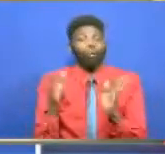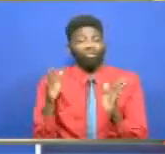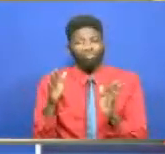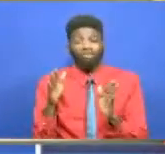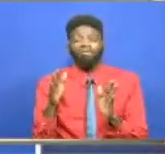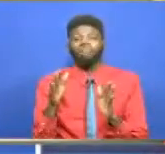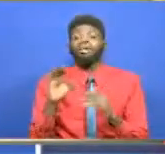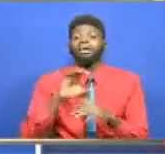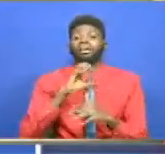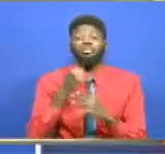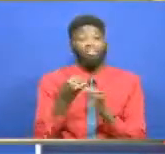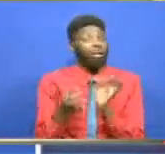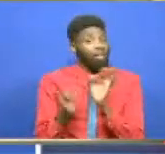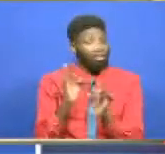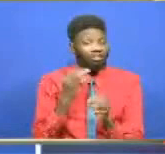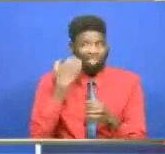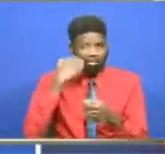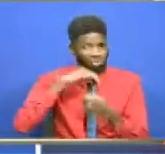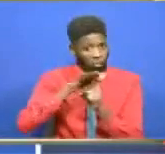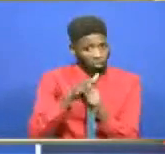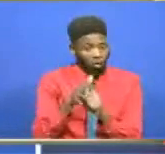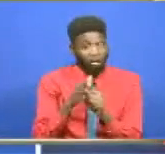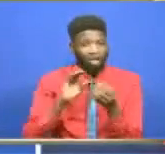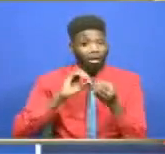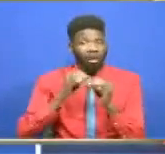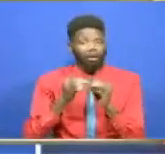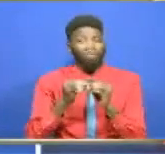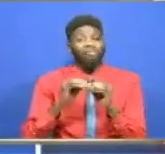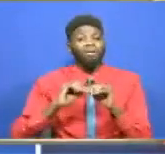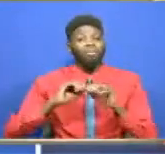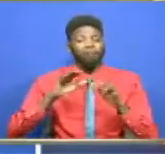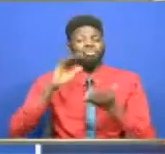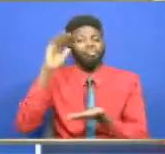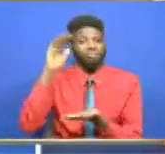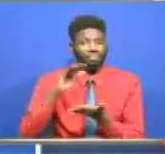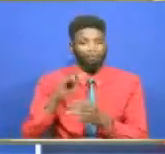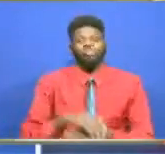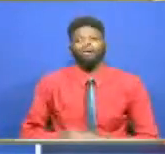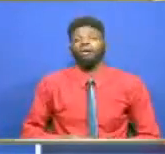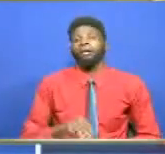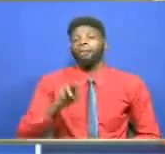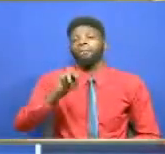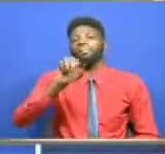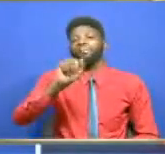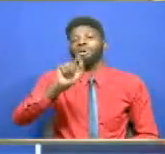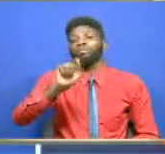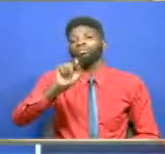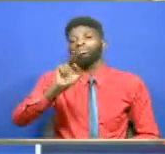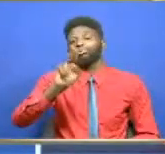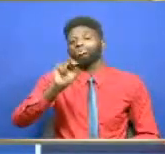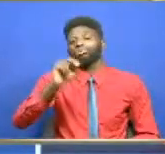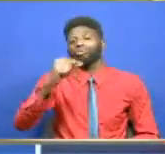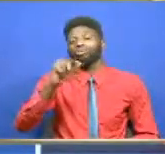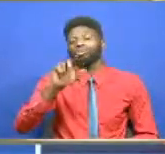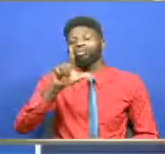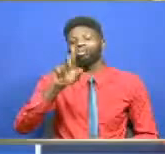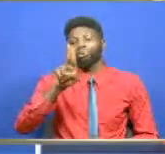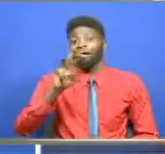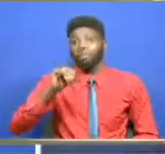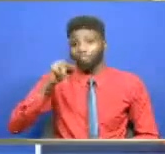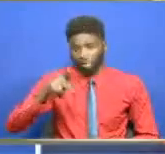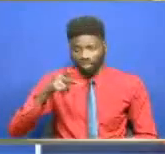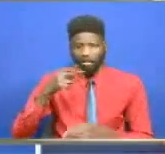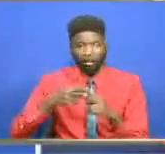maambukizi ya virusi vya corona kuonekana kupungua nchini. Mbunge wa eneo la Matungulu Stephen Mule amesema kuwa usalama wa wanafunzi unapaswa